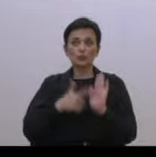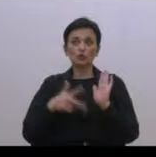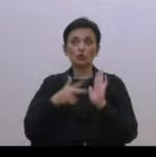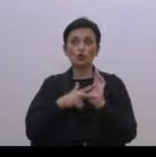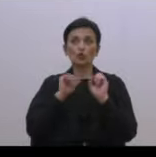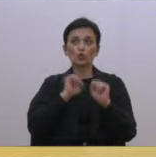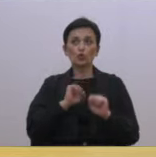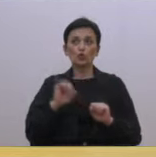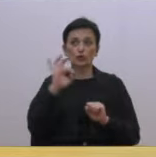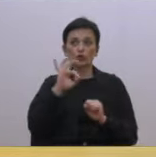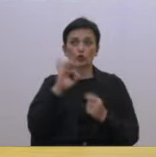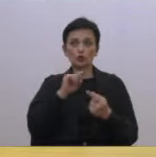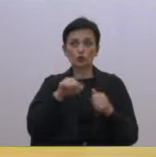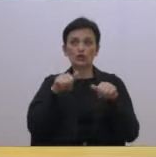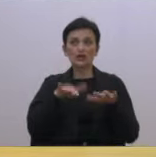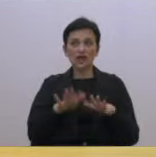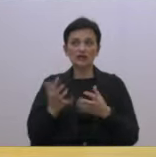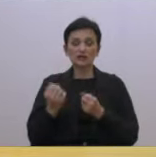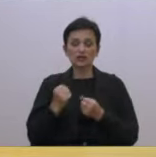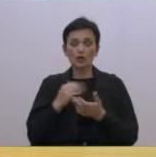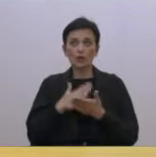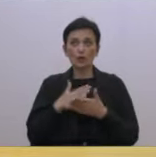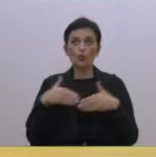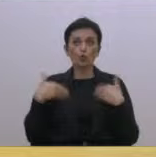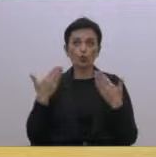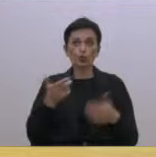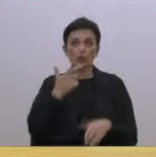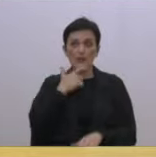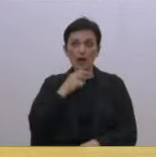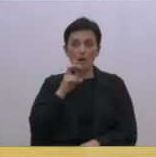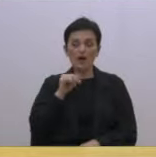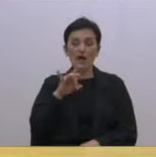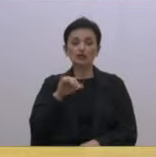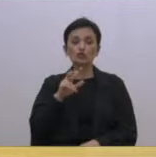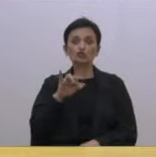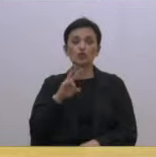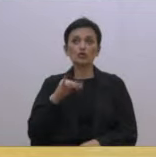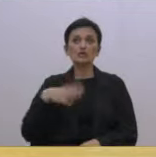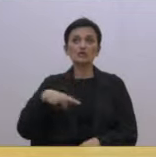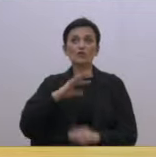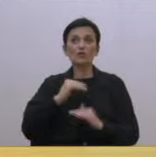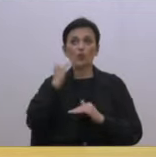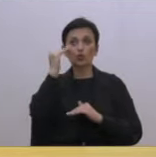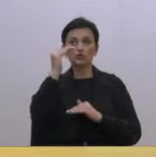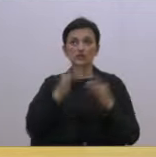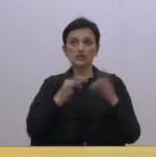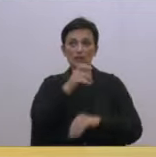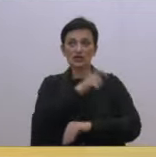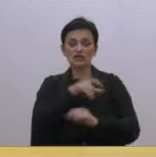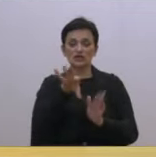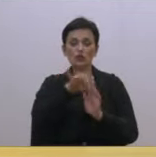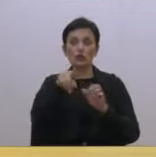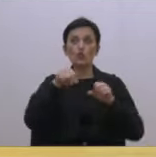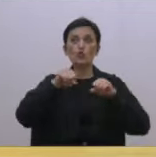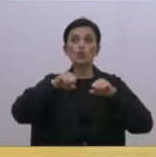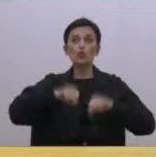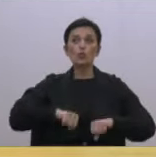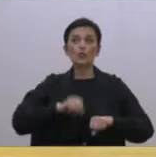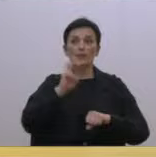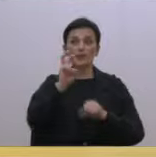68 მოხრე 0 წინააღმდეგი დადგენილება მიღებულია. ვუოცავთ ბატონ ბადრიშონია საქართველოს უზენაეს სასამართლო წერილად არჩევას. ის უფლებამოსილების